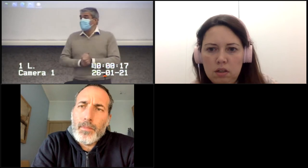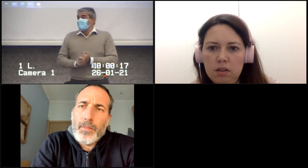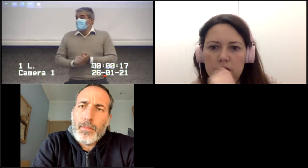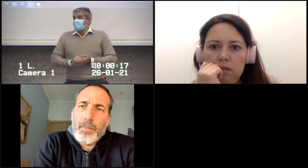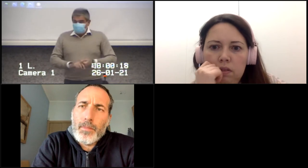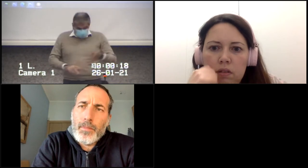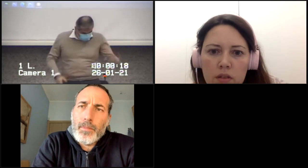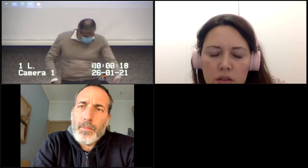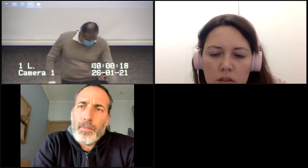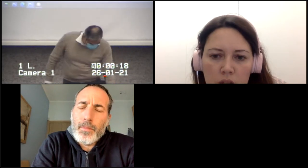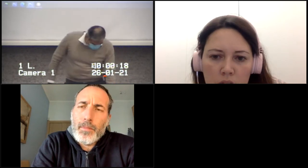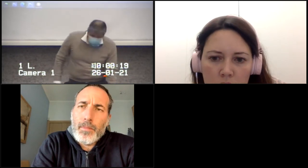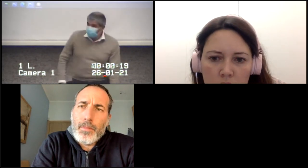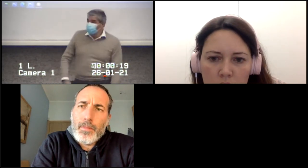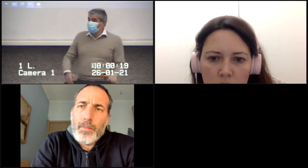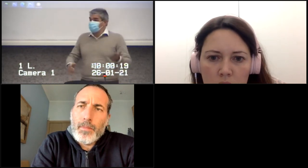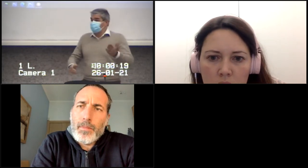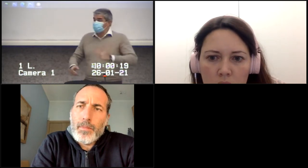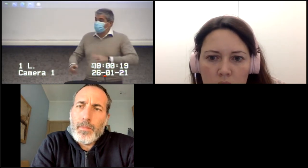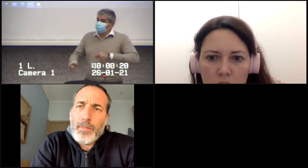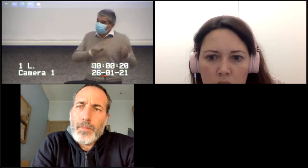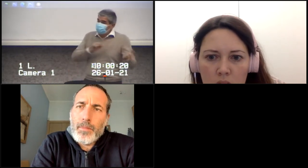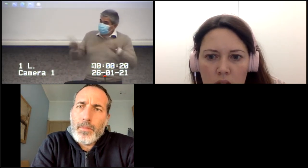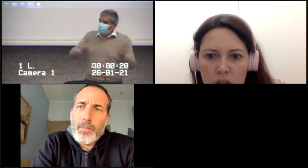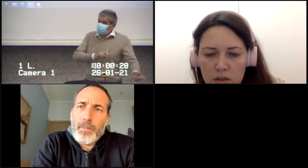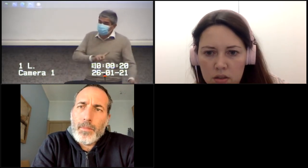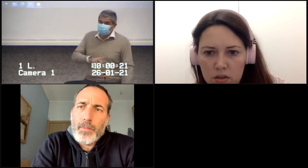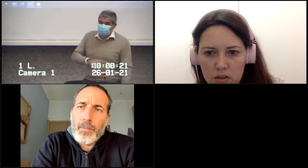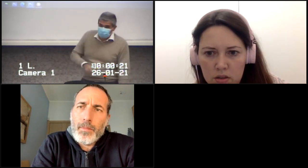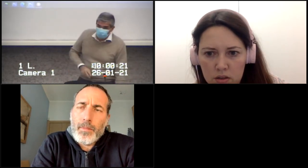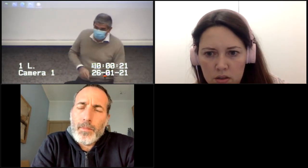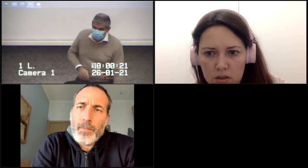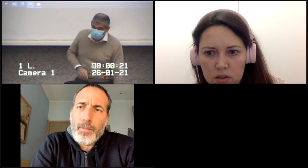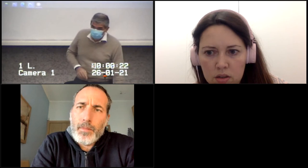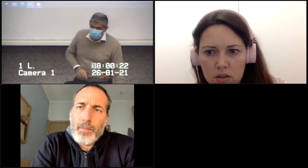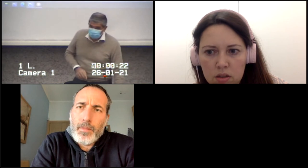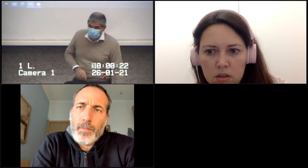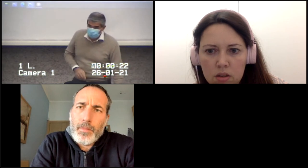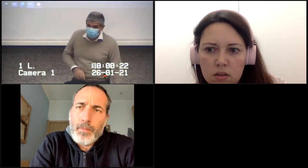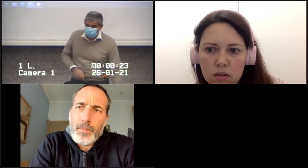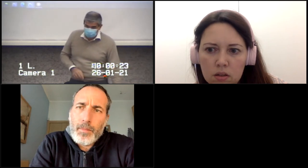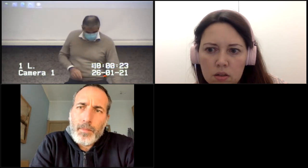146.030,89. Come si arriva a determinare questo? Un meccanismo diverso rispetto a quello usato